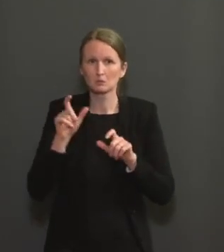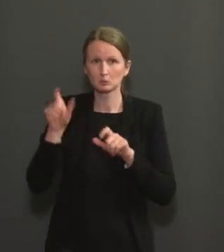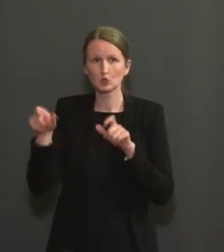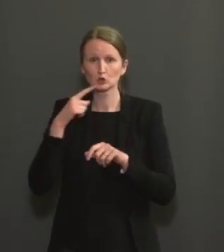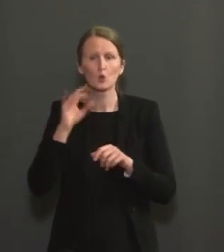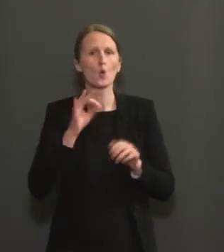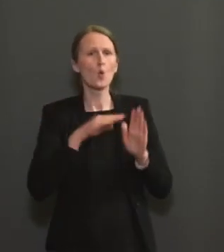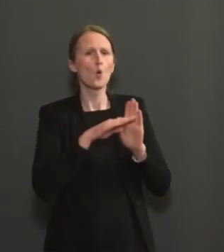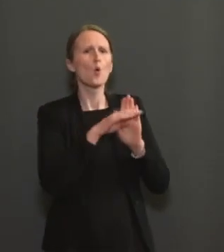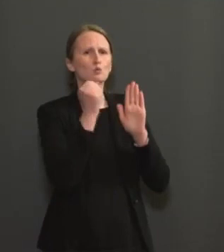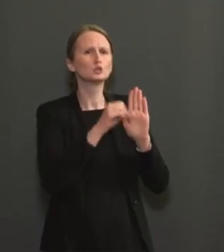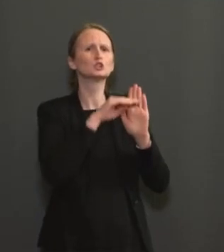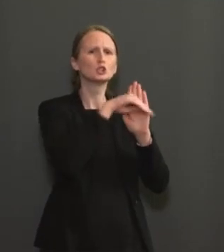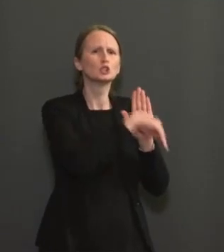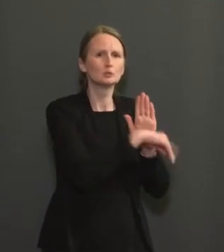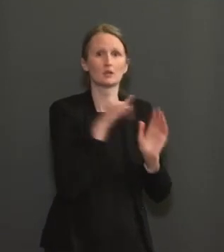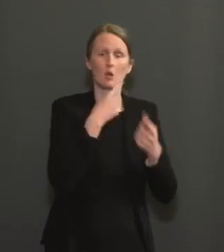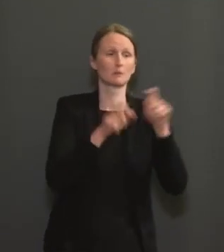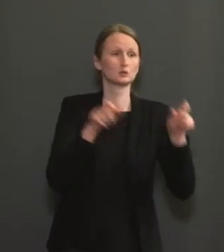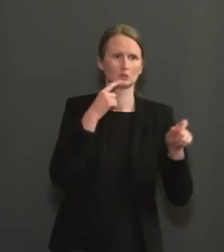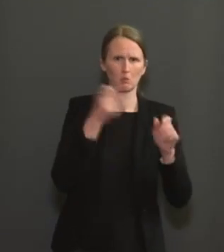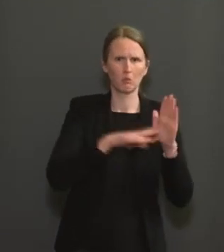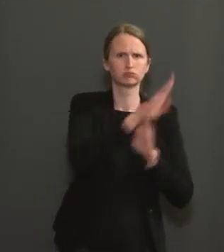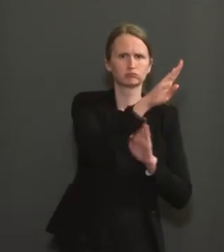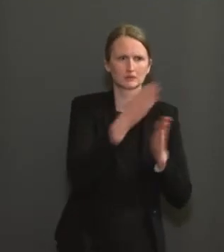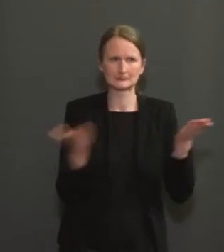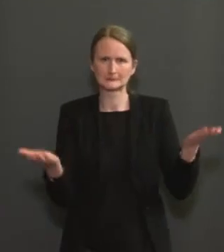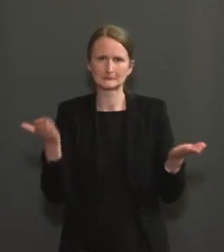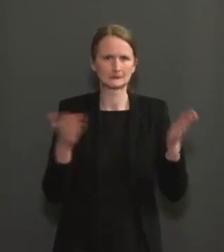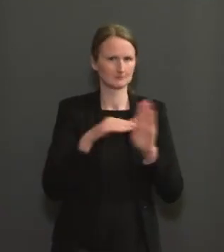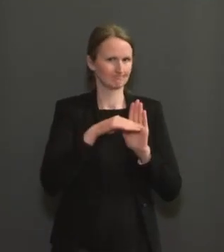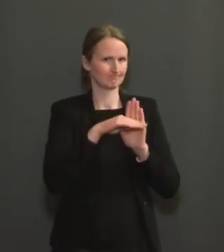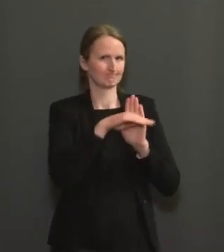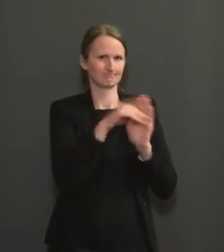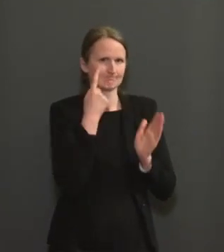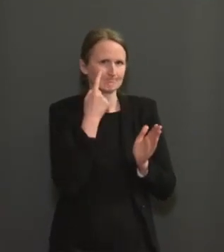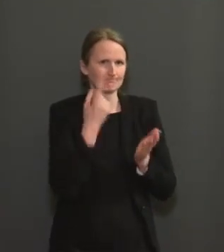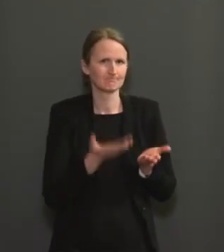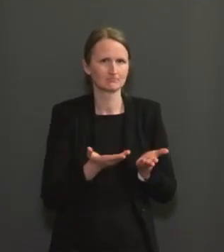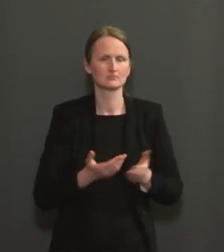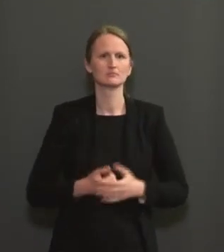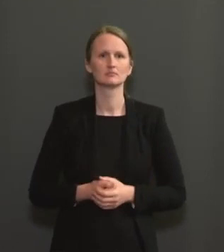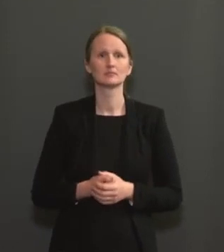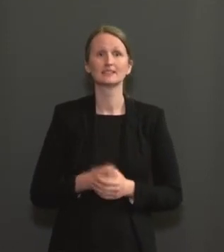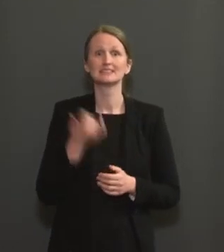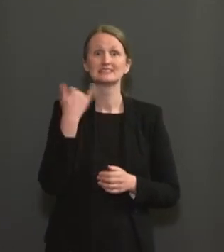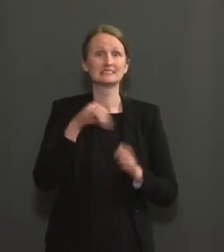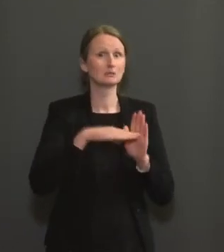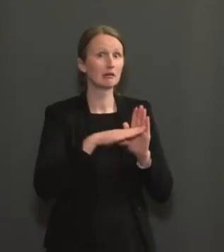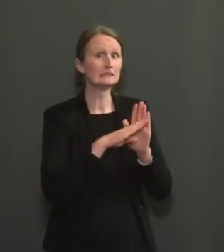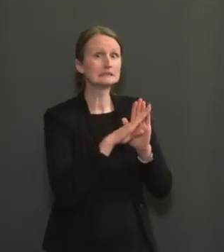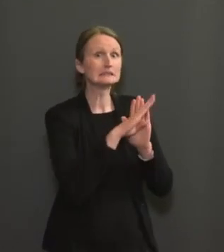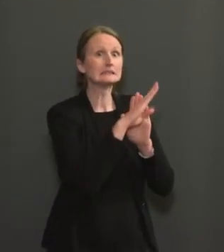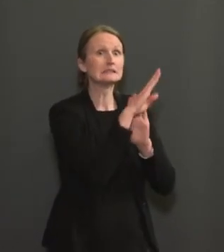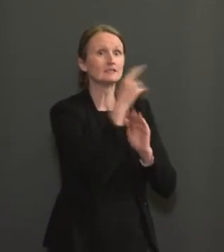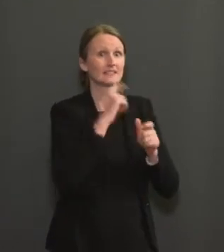manière rapide vers des chiffres qui seraient nécessairement suivis par des mesures plus sévères prises au niveau de